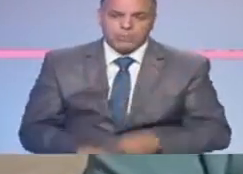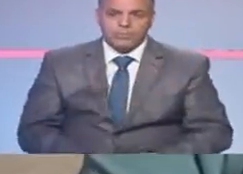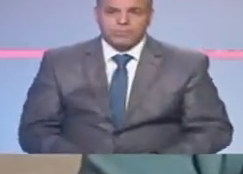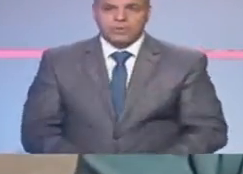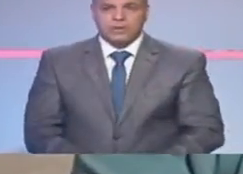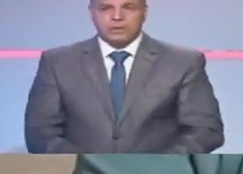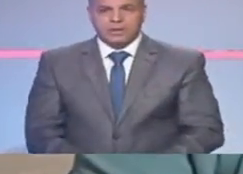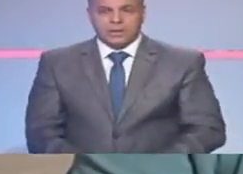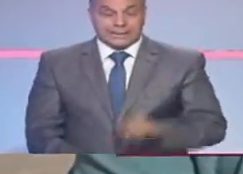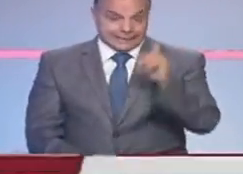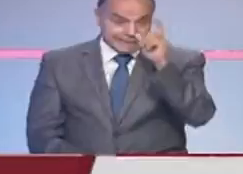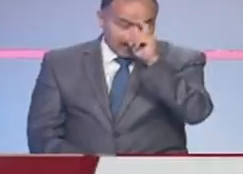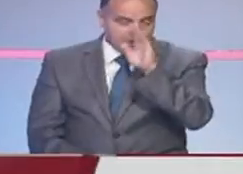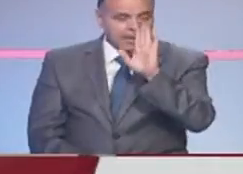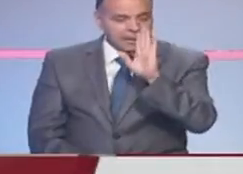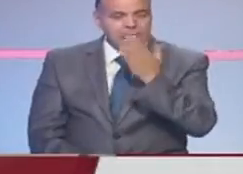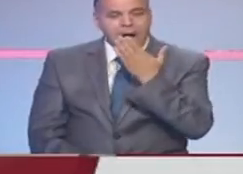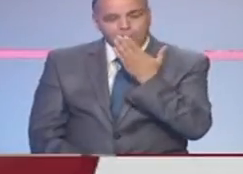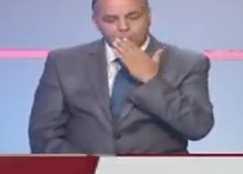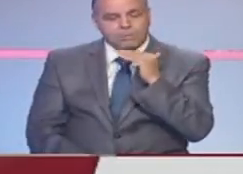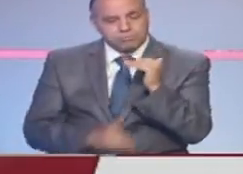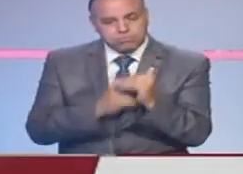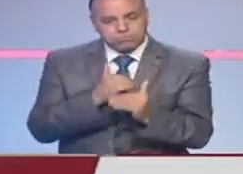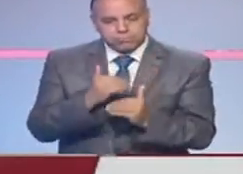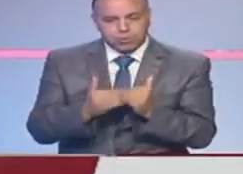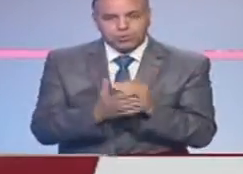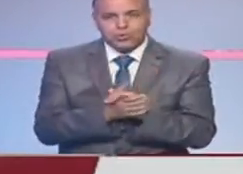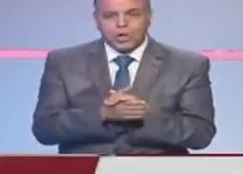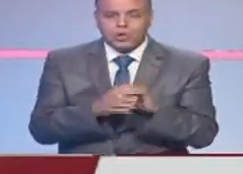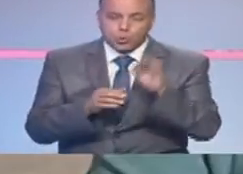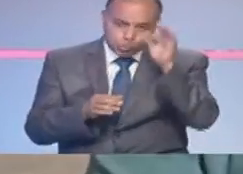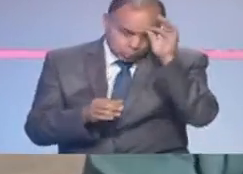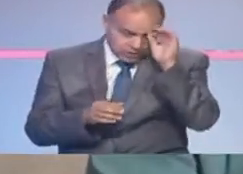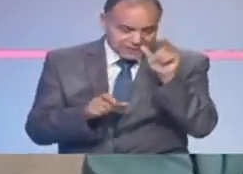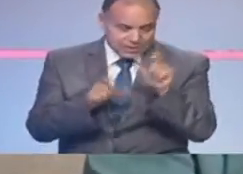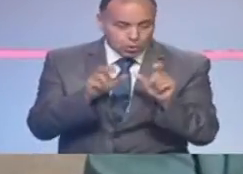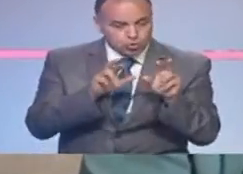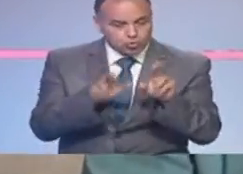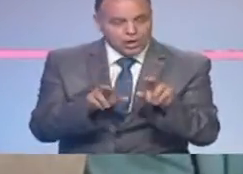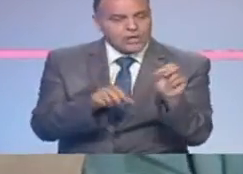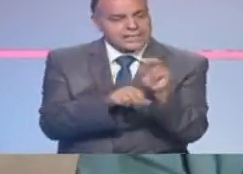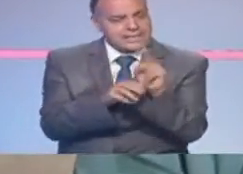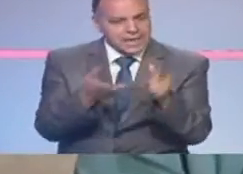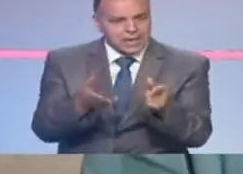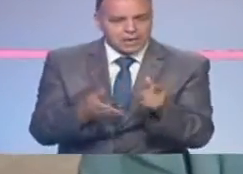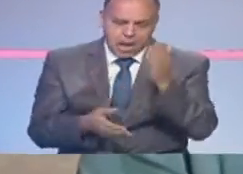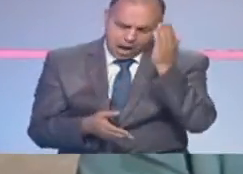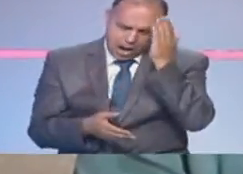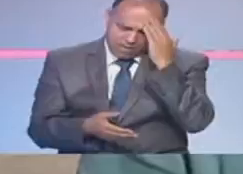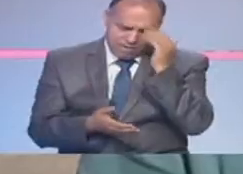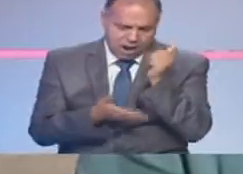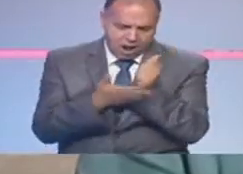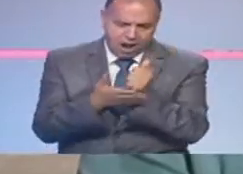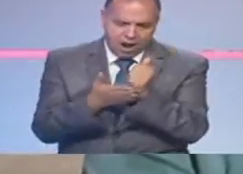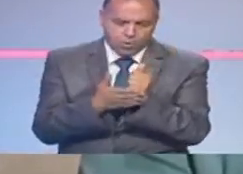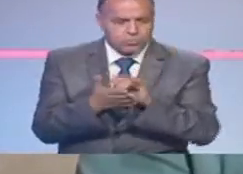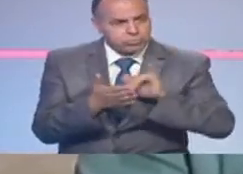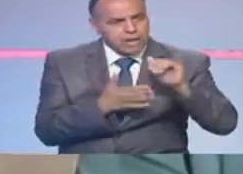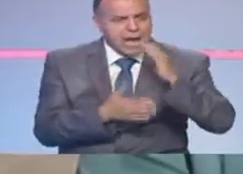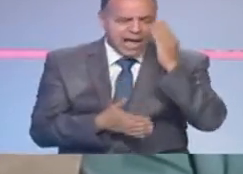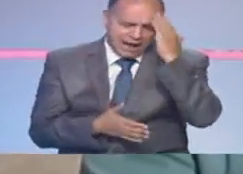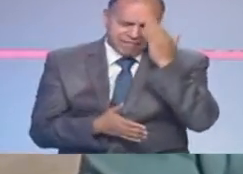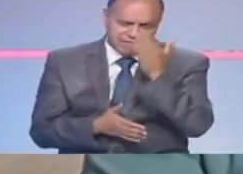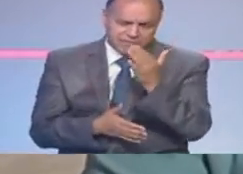الامور سعيد لكن والحمد لله كما العاده سقط تونسيه وتونس كان ويعي معاون وزير